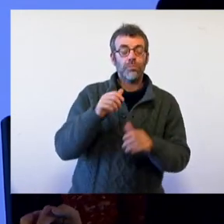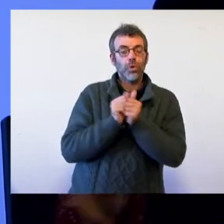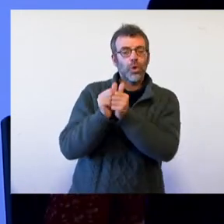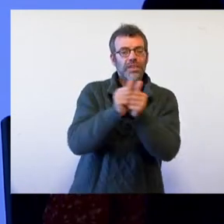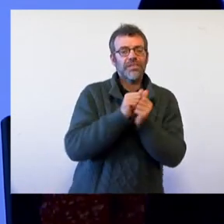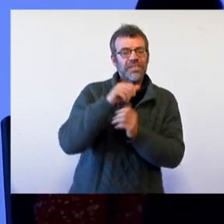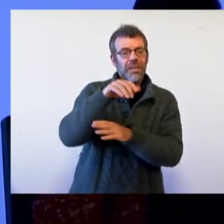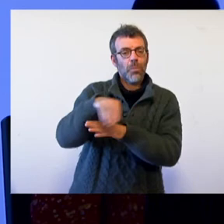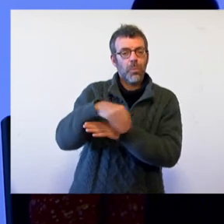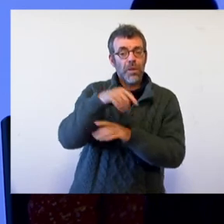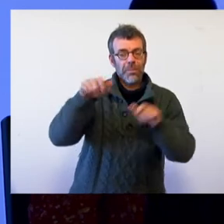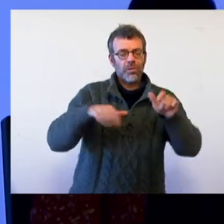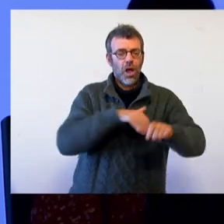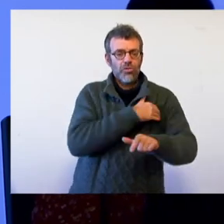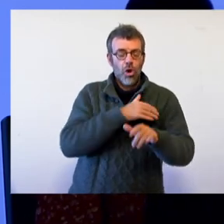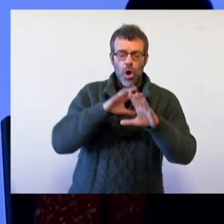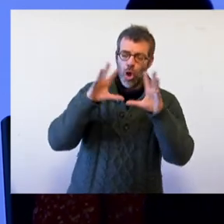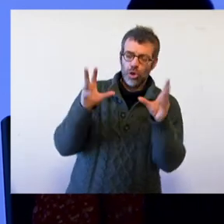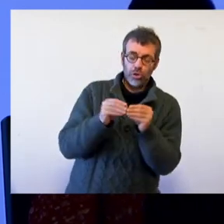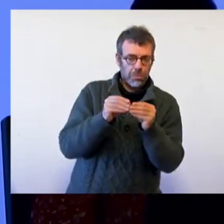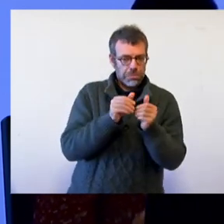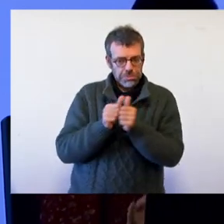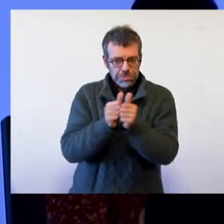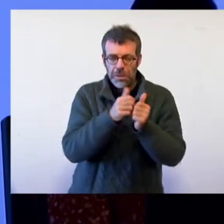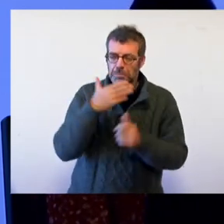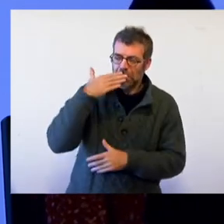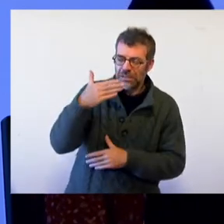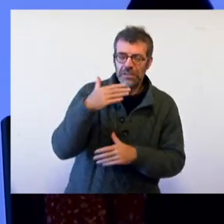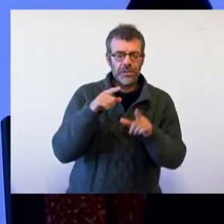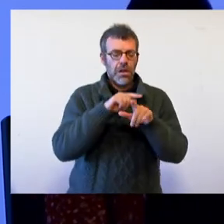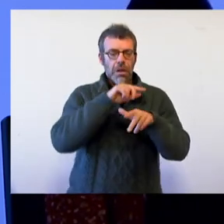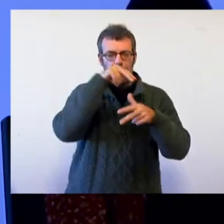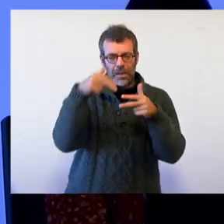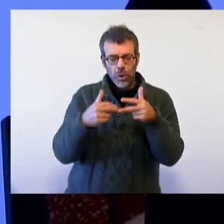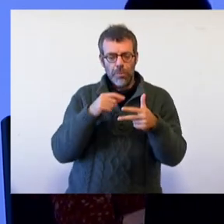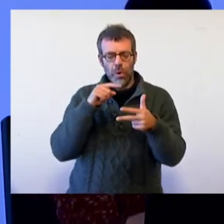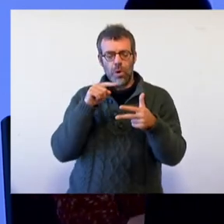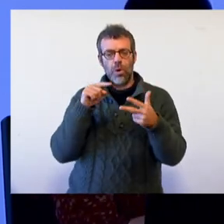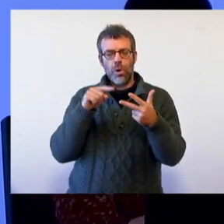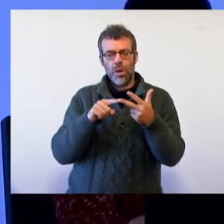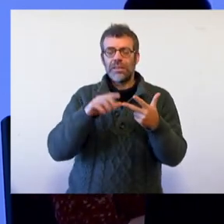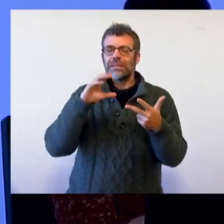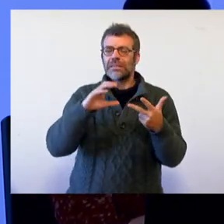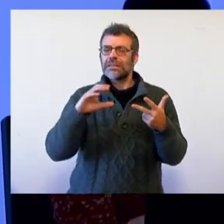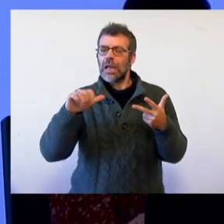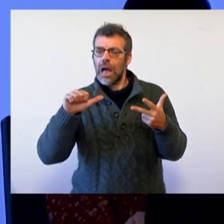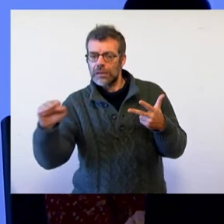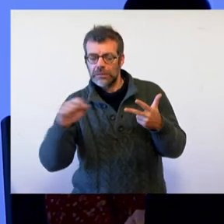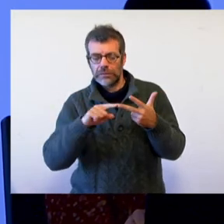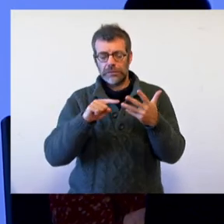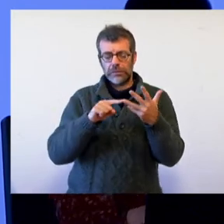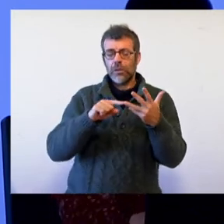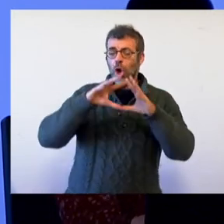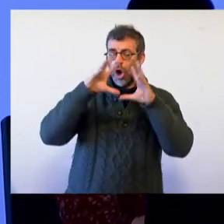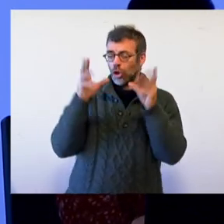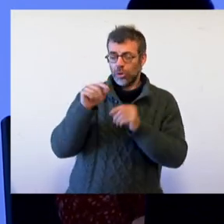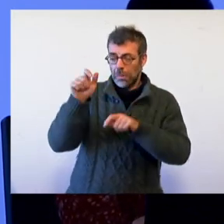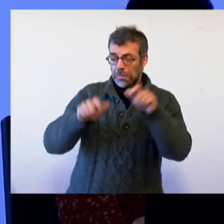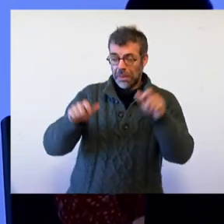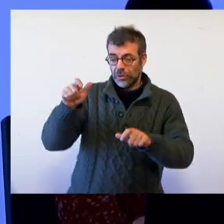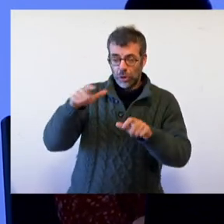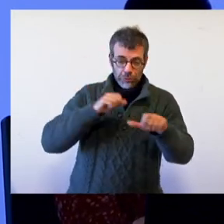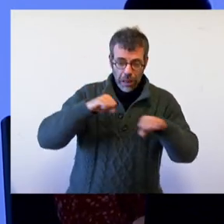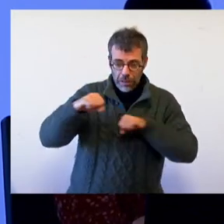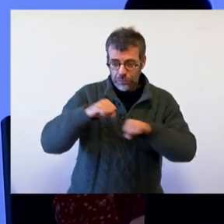ville de Montpellier et de la métropole, du CCAS, de l'ensemble des gens qui agissent pour l'intérêt général